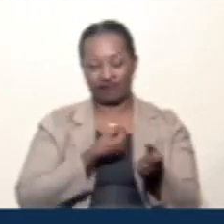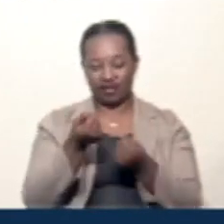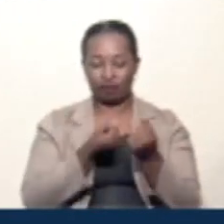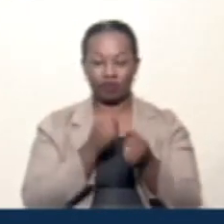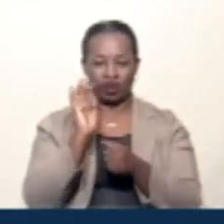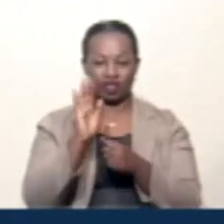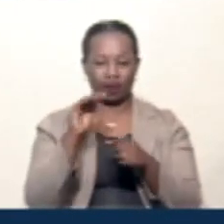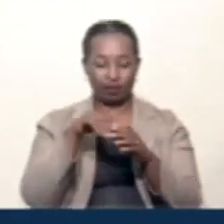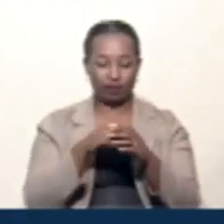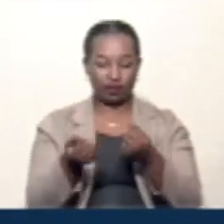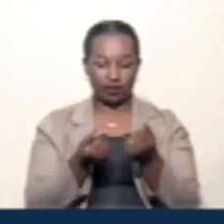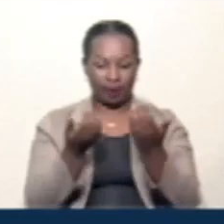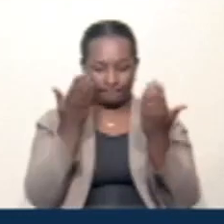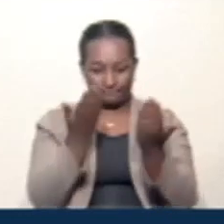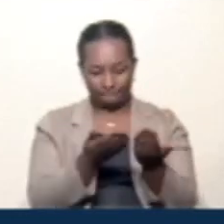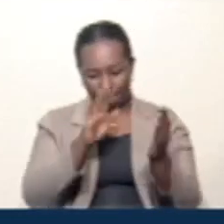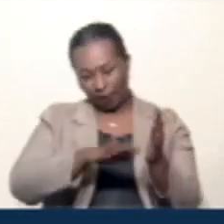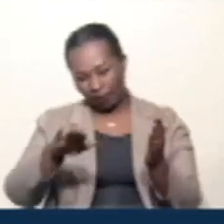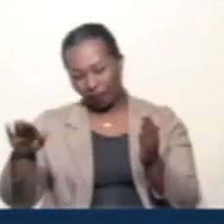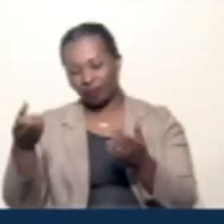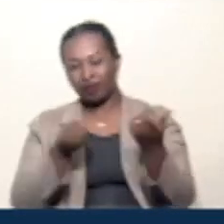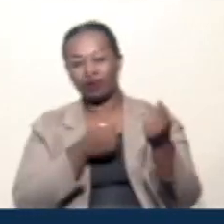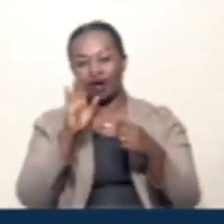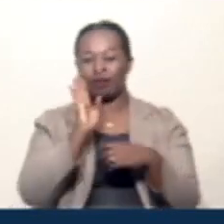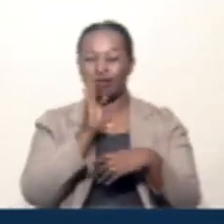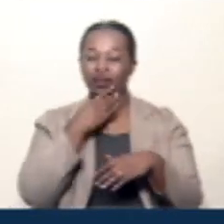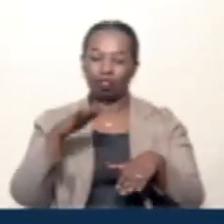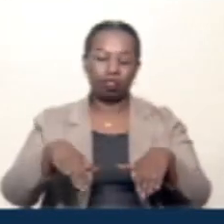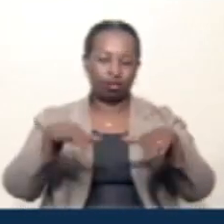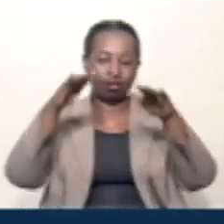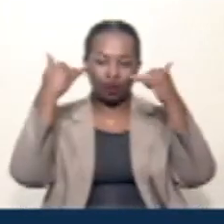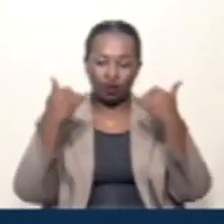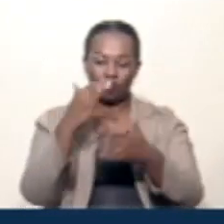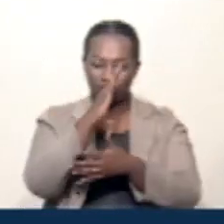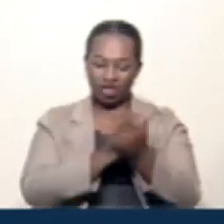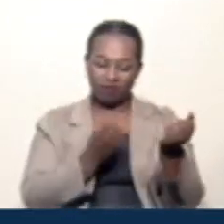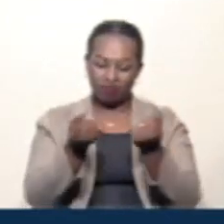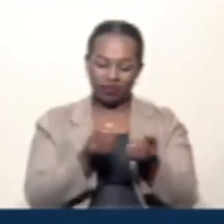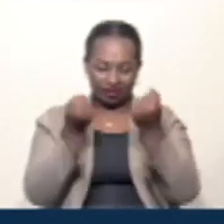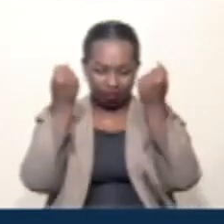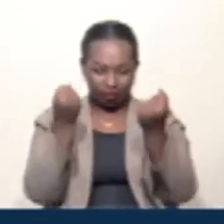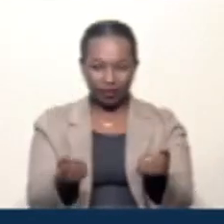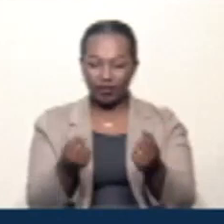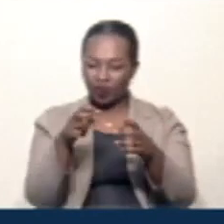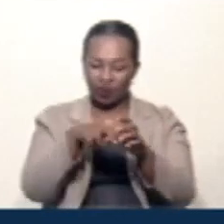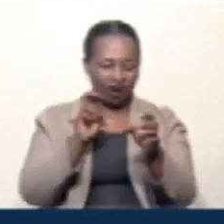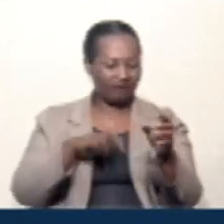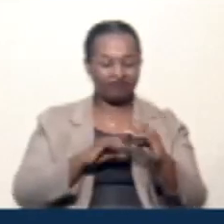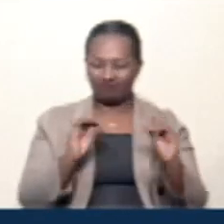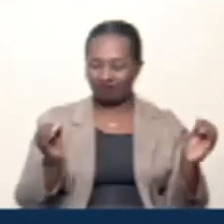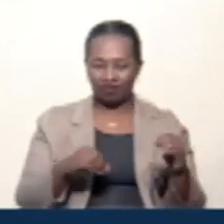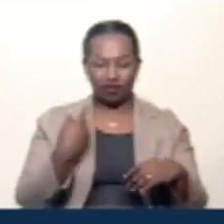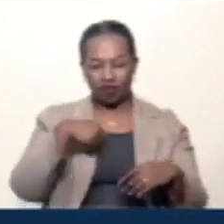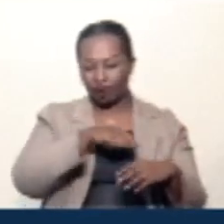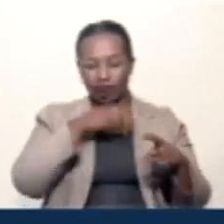yabo muri parikingi yacu, amamodoka yabo yararengewe, kugeza iyi saha hari imodoka zigiparitsemo zitarabasha kuhava. Ikiduhangayikije